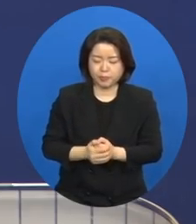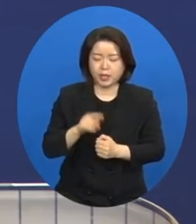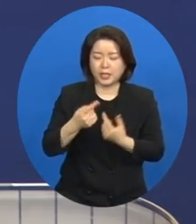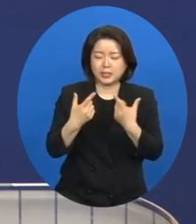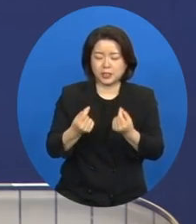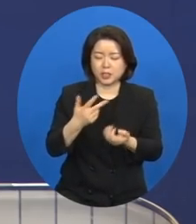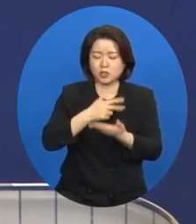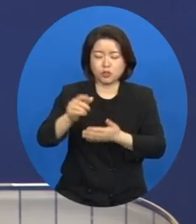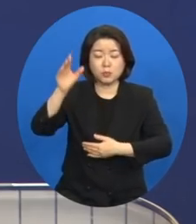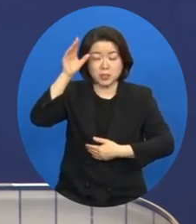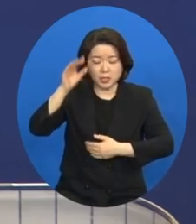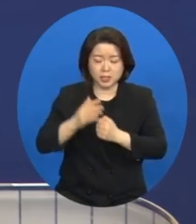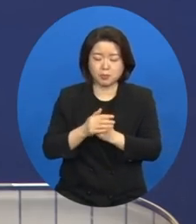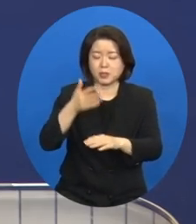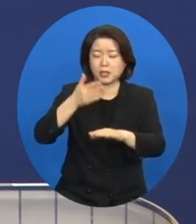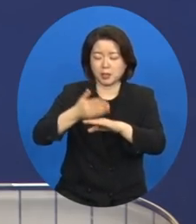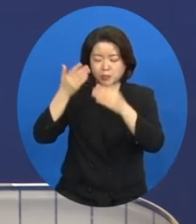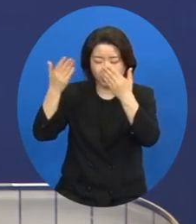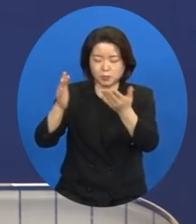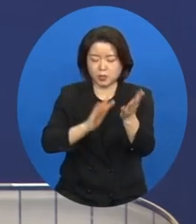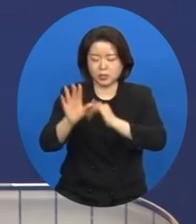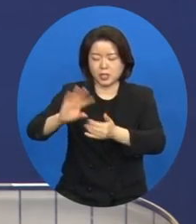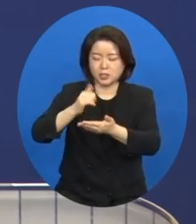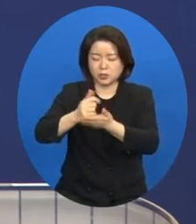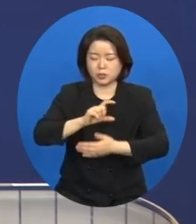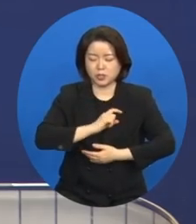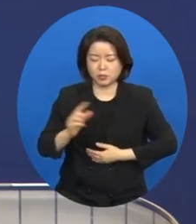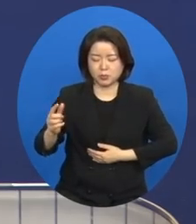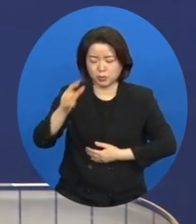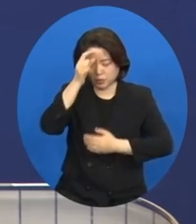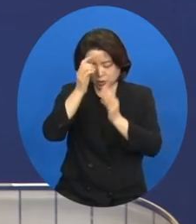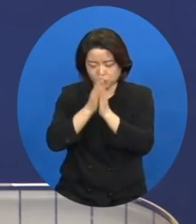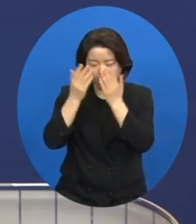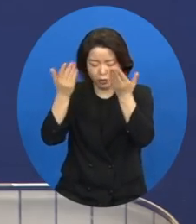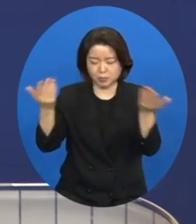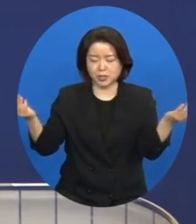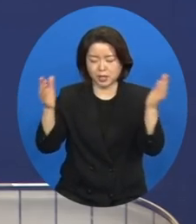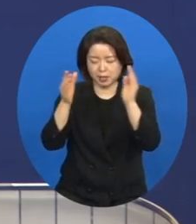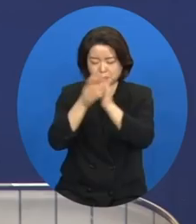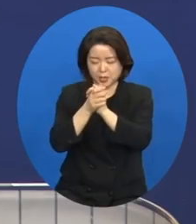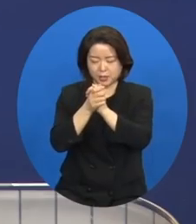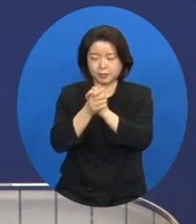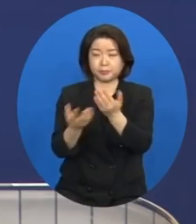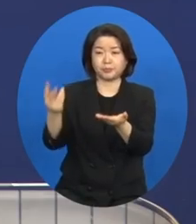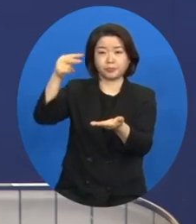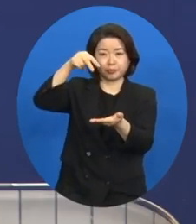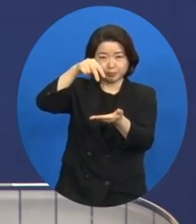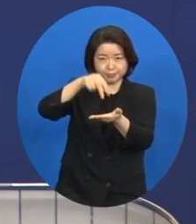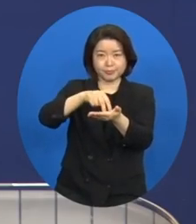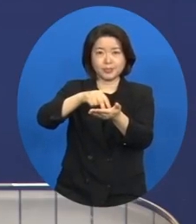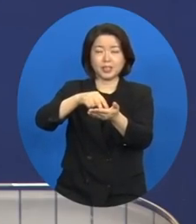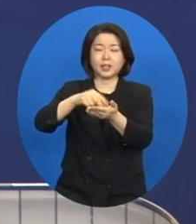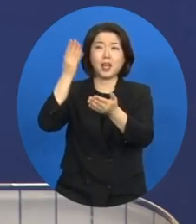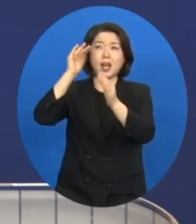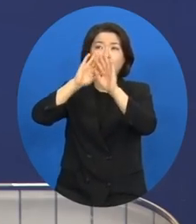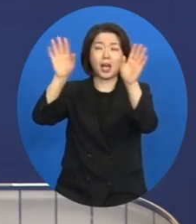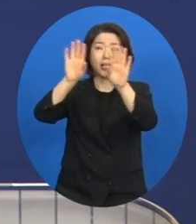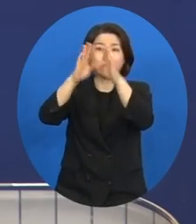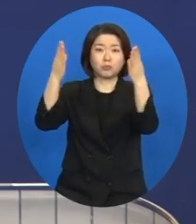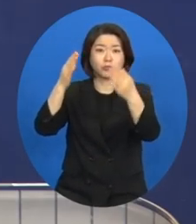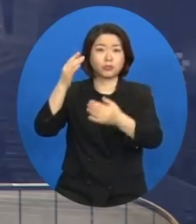해서 주님을 기대합니다. 감사드리며 예수님의 이름으로 기도드립니다. 아멘. 다 같이 일어나셔서 하늘의 문을 여소서